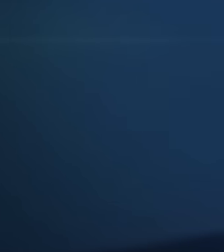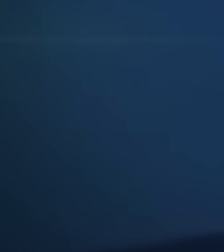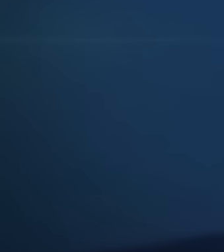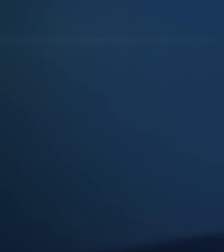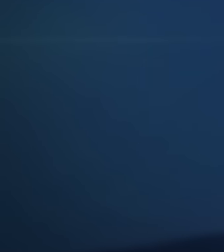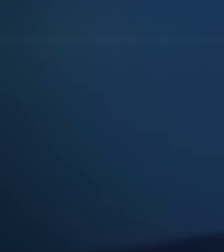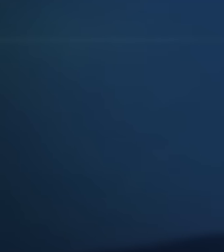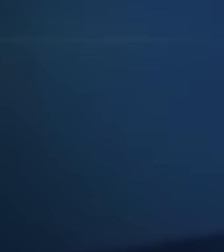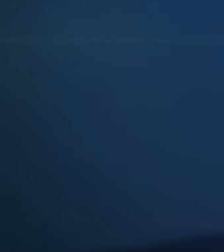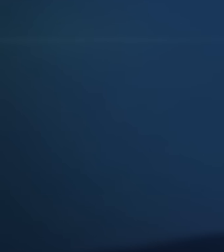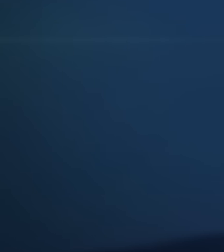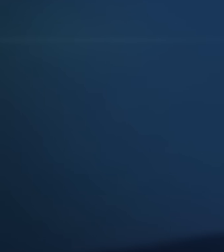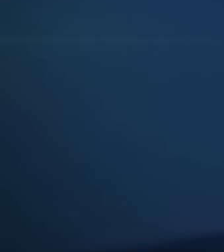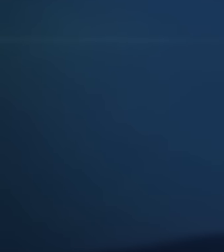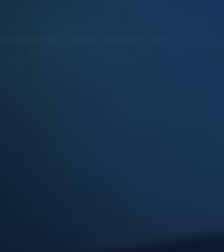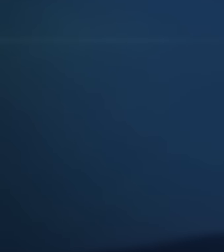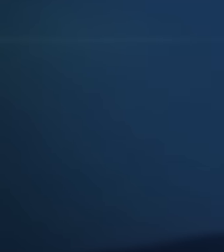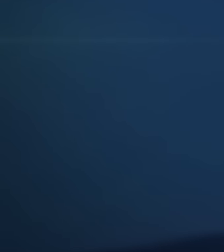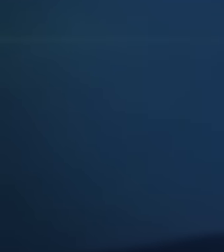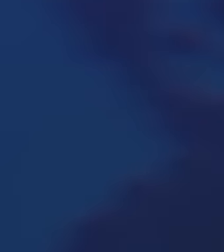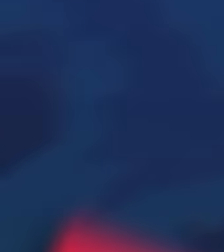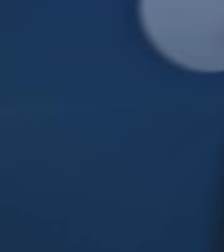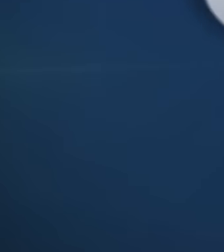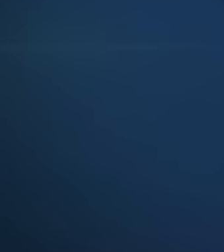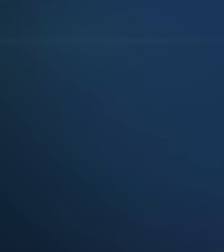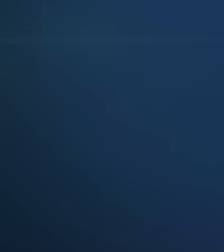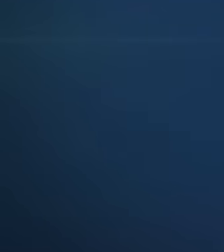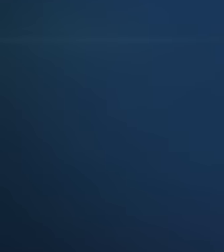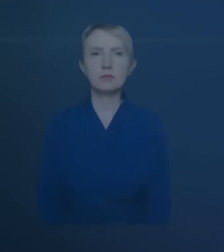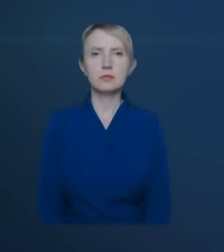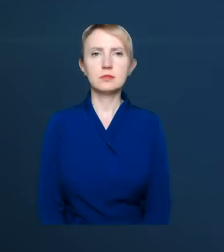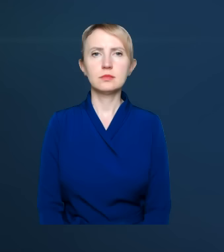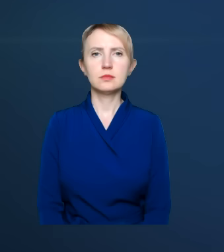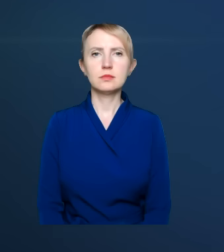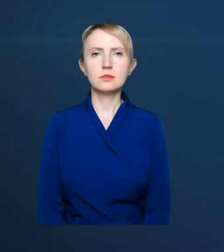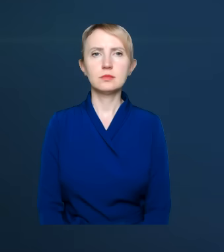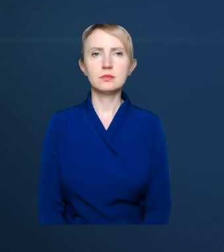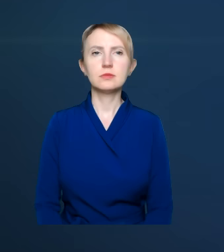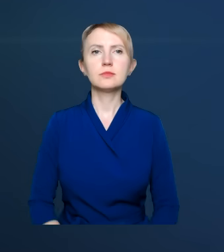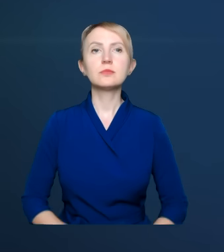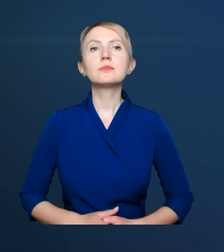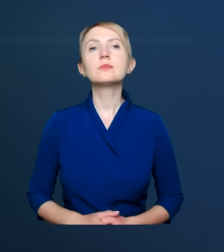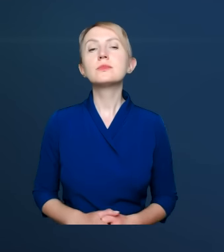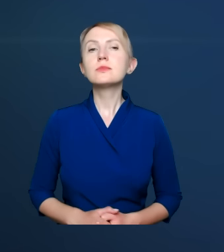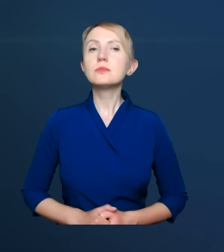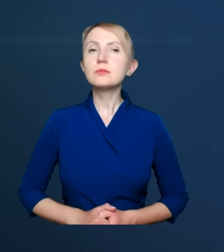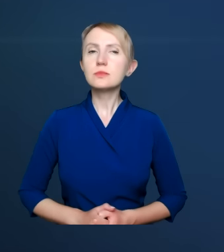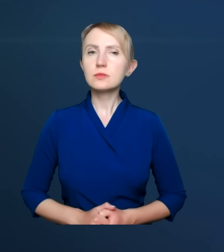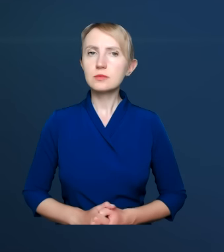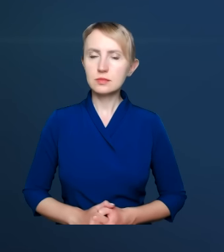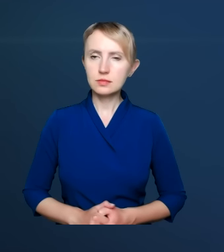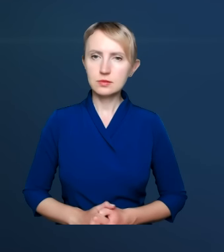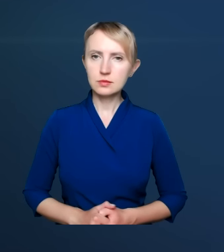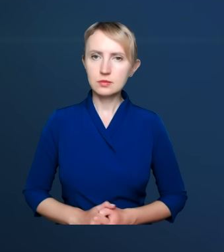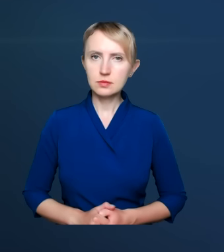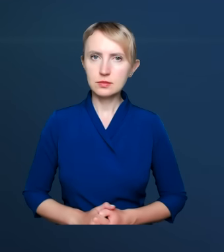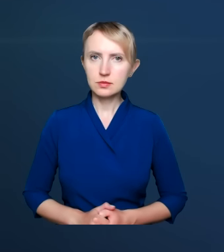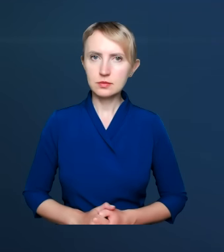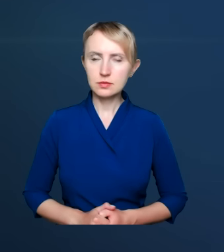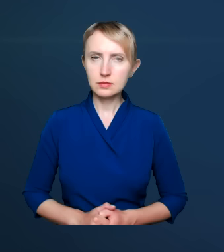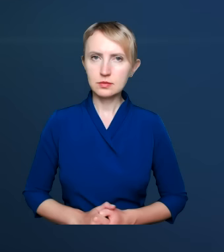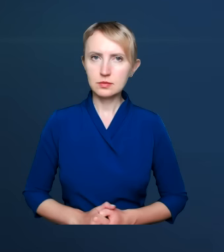zakładam zatem że być może tutaj należałoby szukać takiej AD hok mówiąc na ten temat przyczyny w różnicy